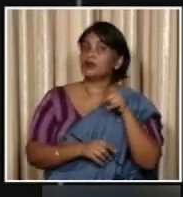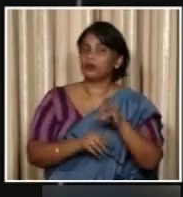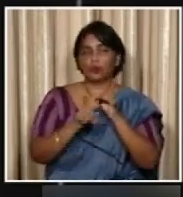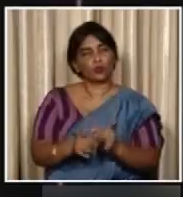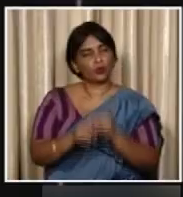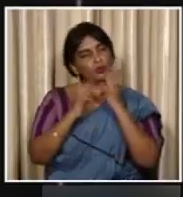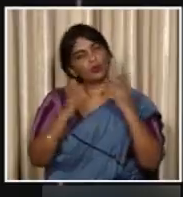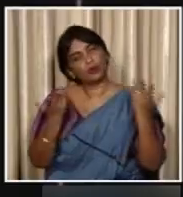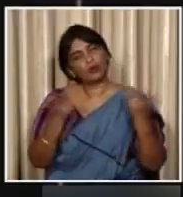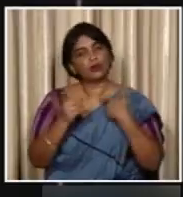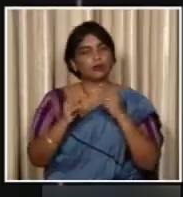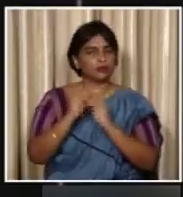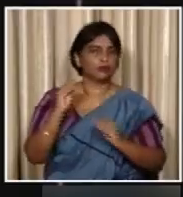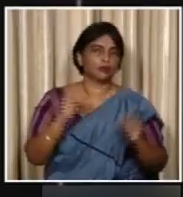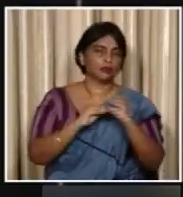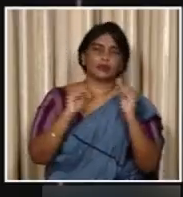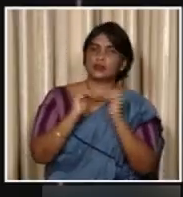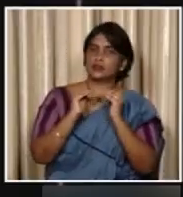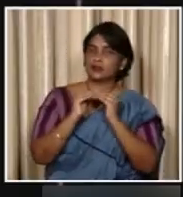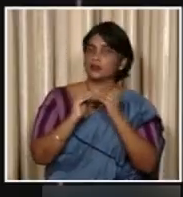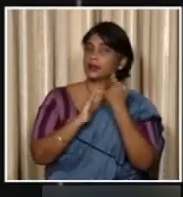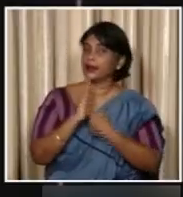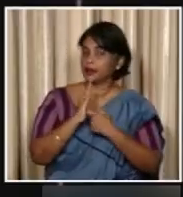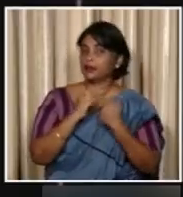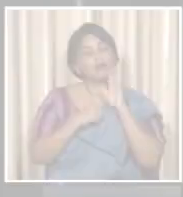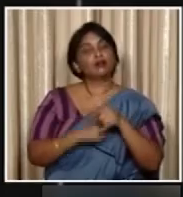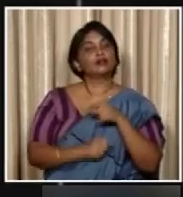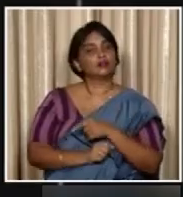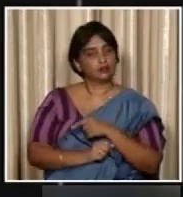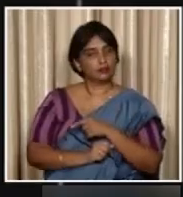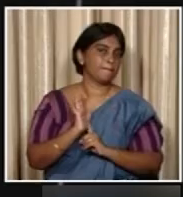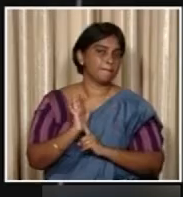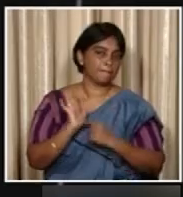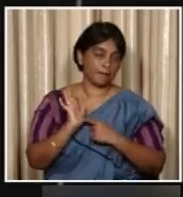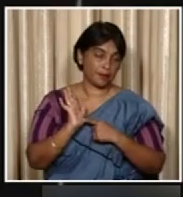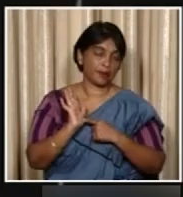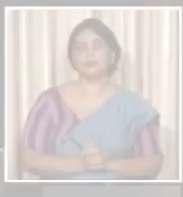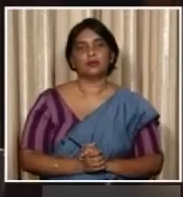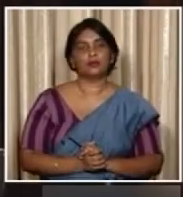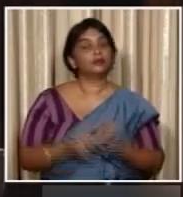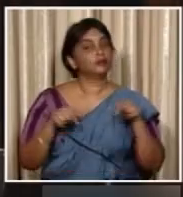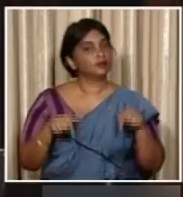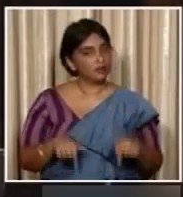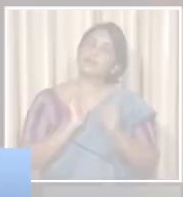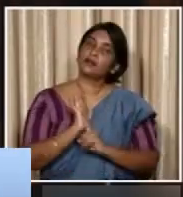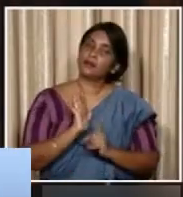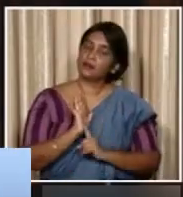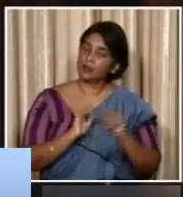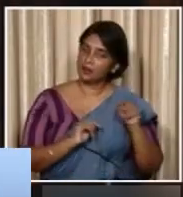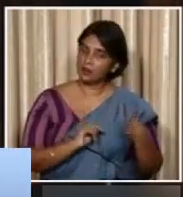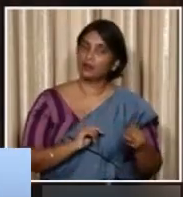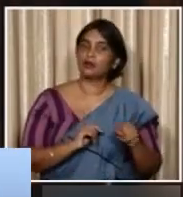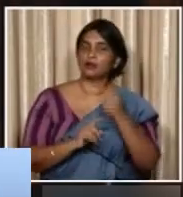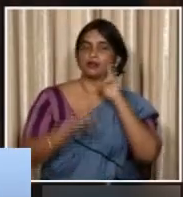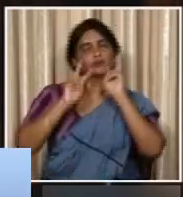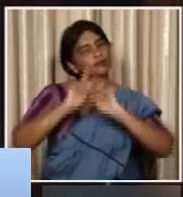සම්බන්ධ හෝ ඊට අංශාංගික කරුණු සඳහා විධිවිධාන සැලසීම සඳහා තමයි මේ කෙටුම්පත ඉදිරිපත් වෙන්නේ. මේ පනත අධ්‍යයනය